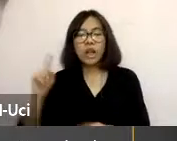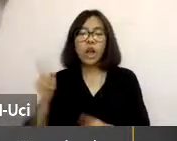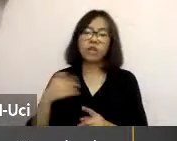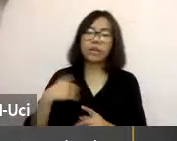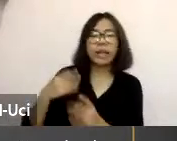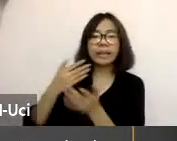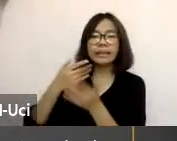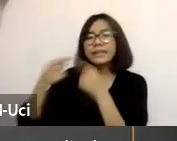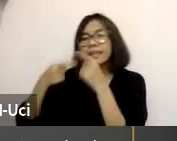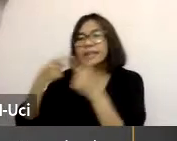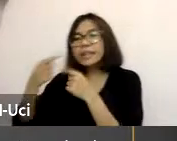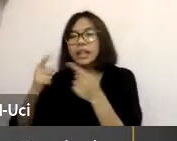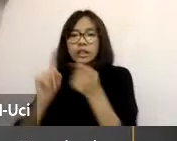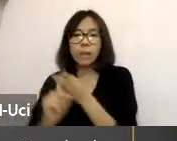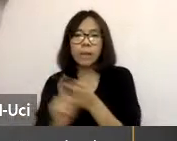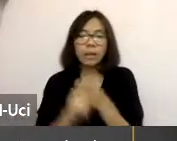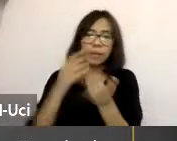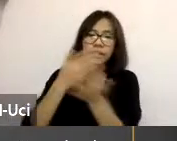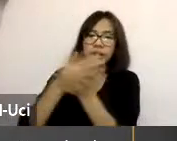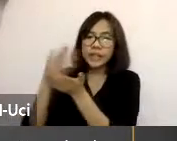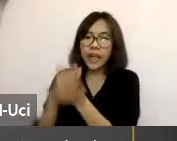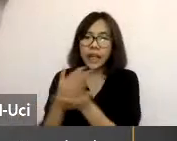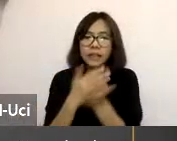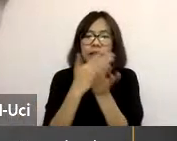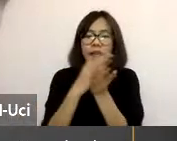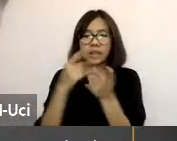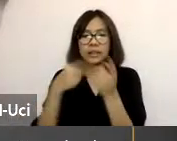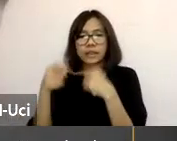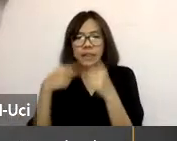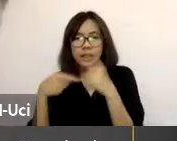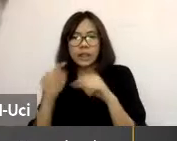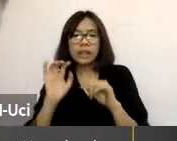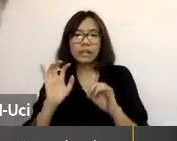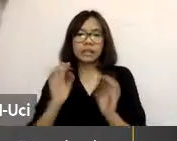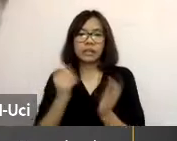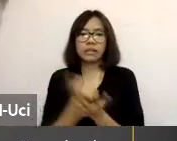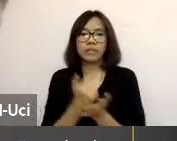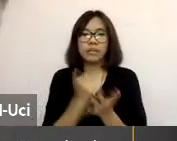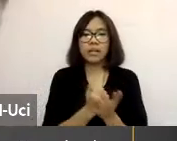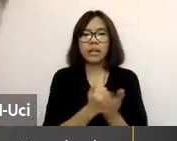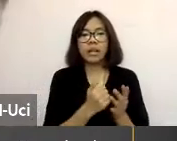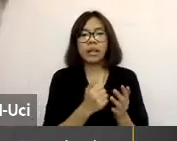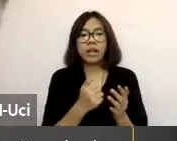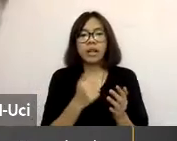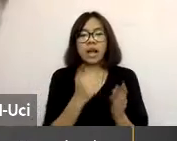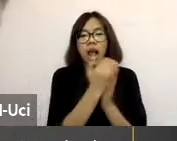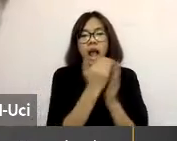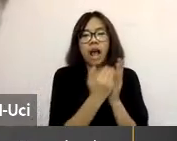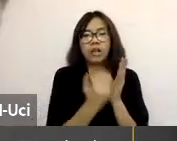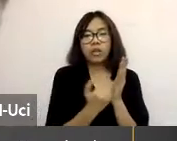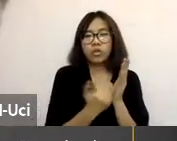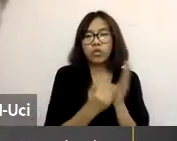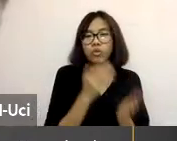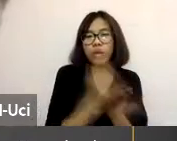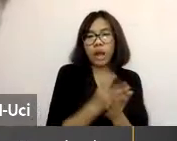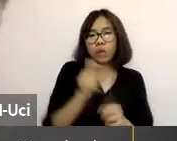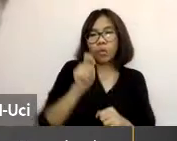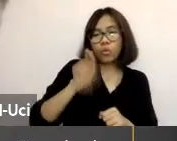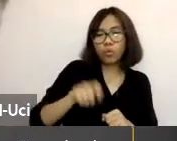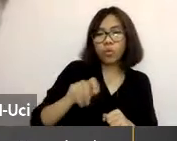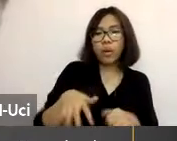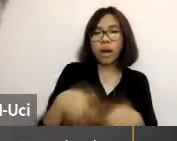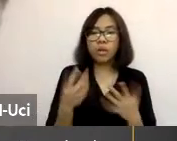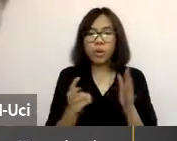teman-teman dan juga termasuk saya adalah banyak mungkin yang seringkali kita enggak tahu sebetulnya bicara soal hukum ataupun forum berjalan forum